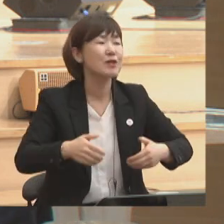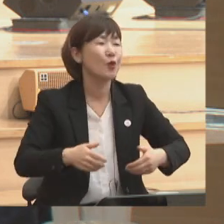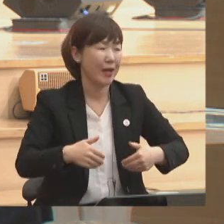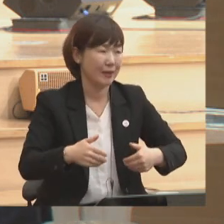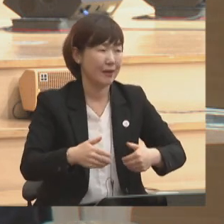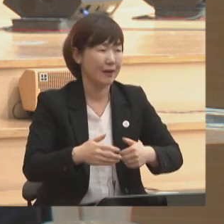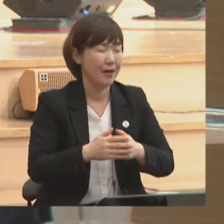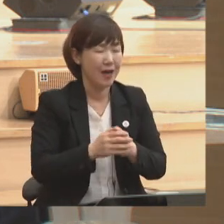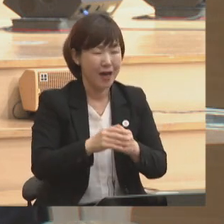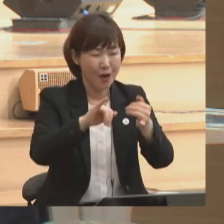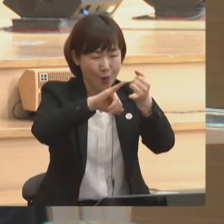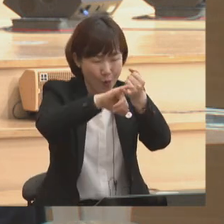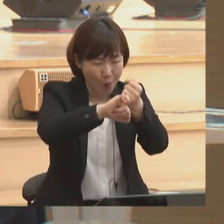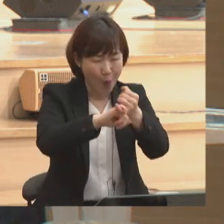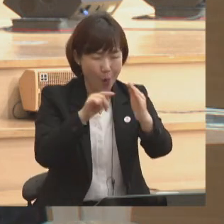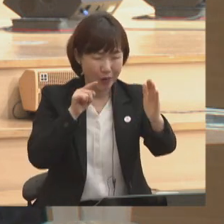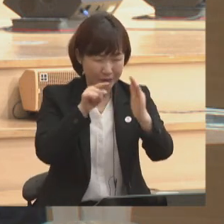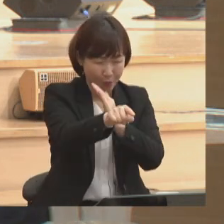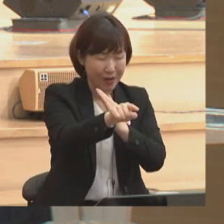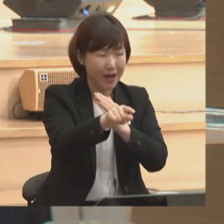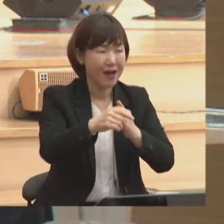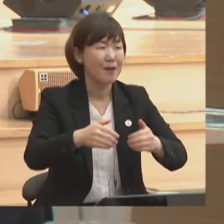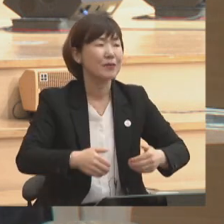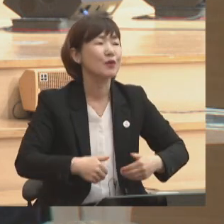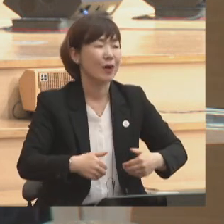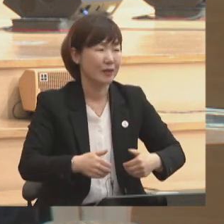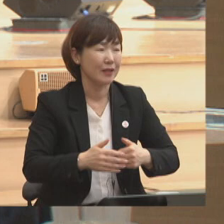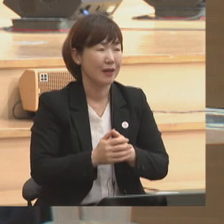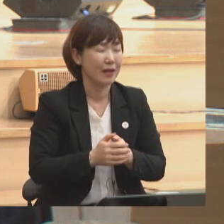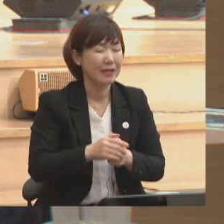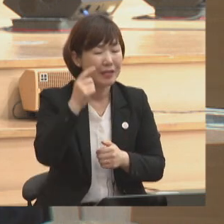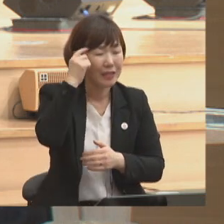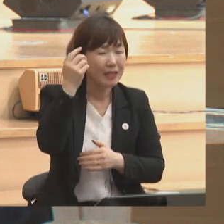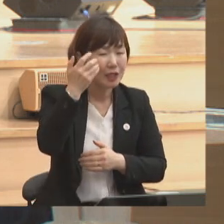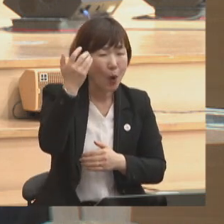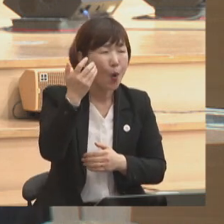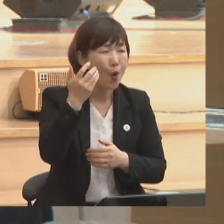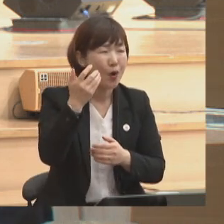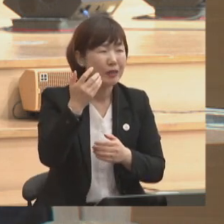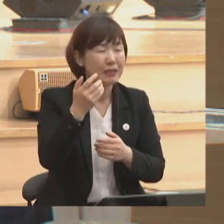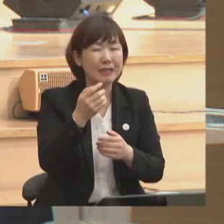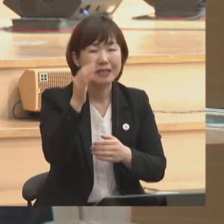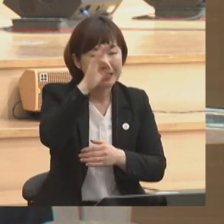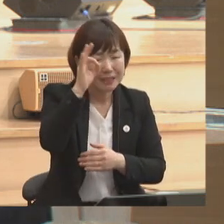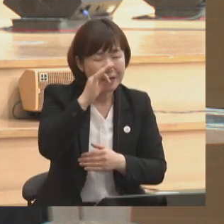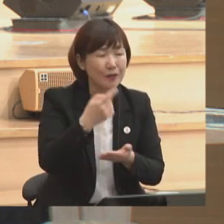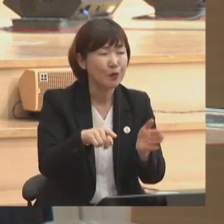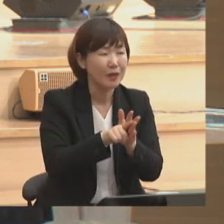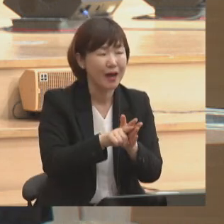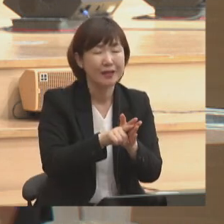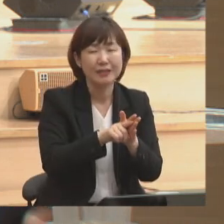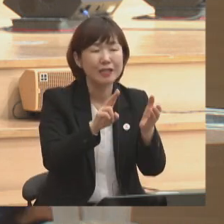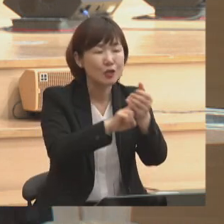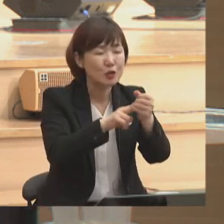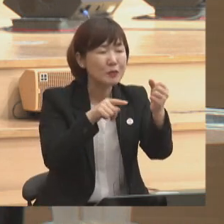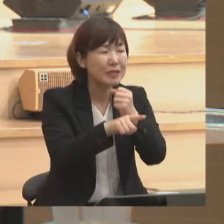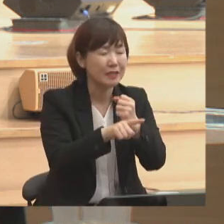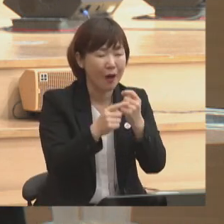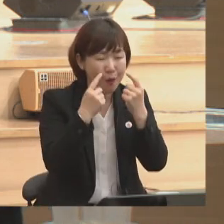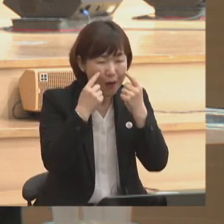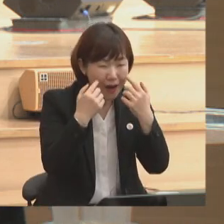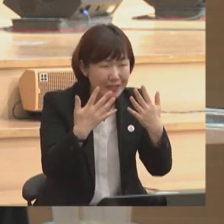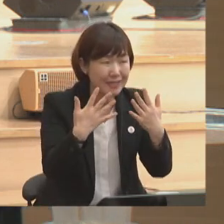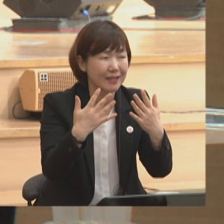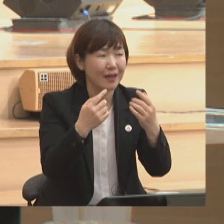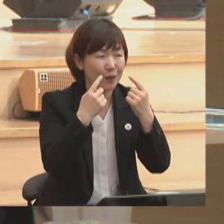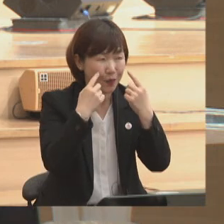느껴집니까? 통과하여야 하겠는지라. 영혼을 향한 주님의 의지, 주님의 의도. 여러분 그런